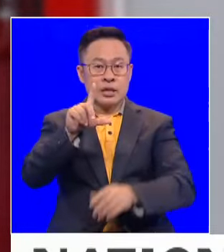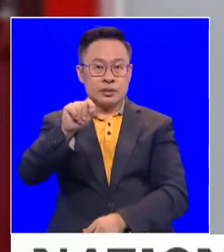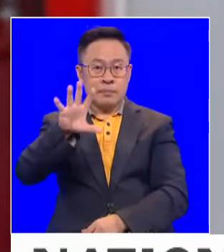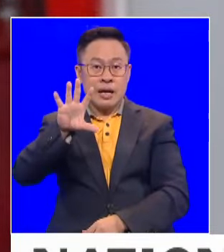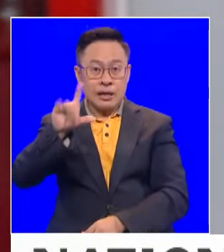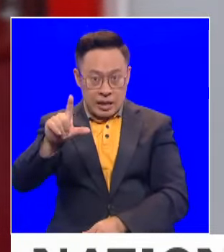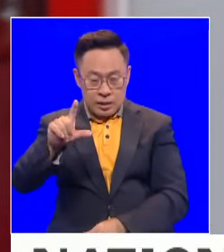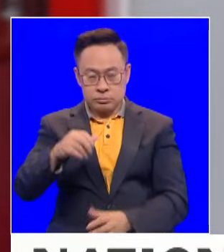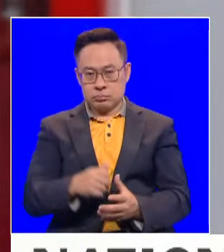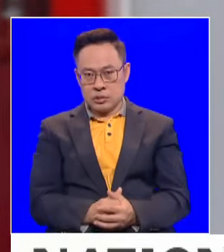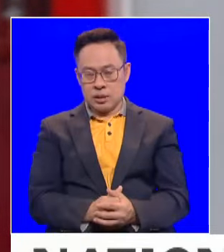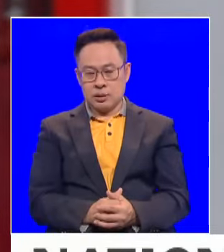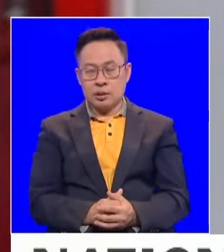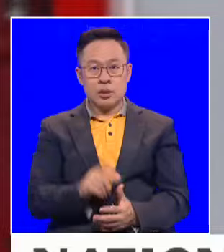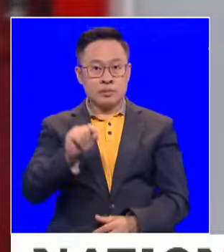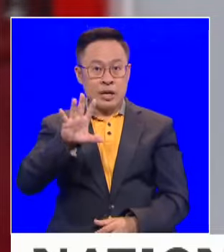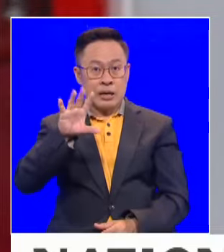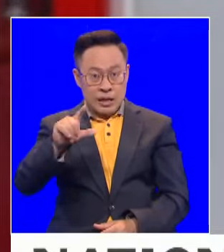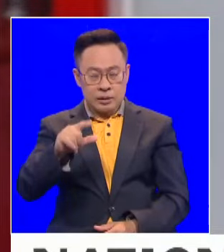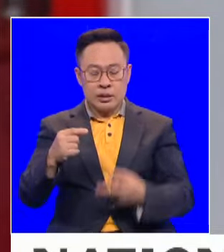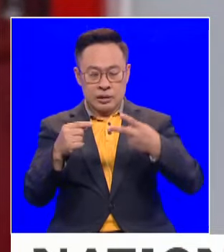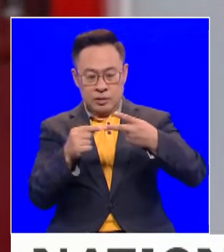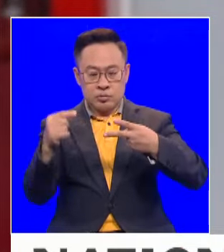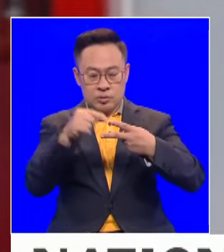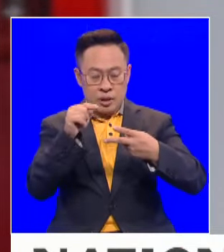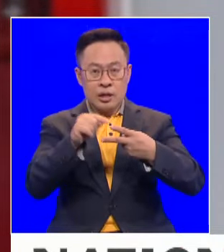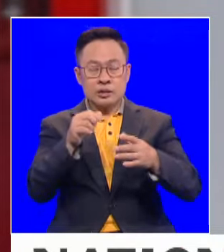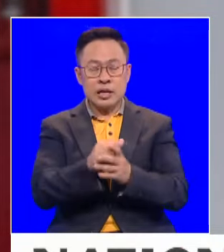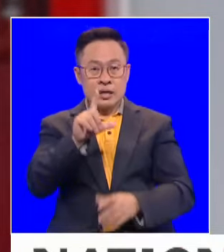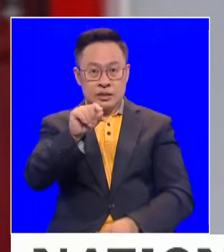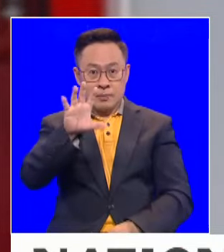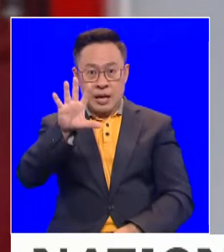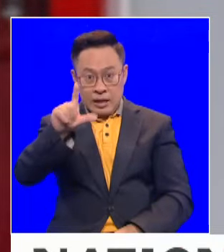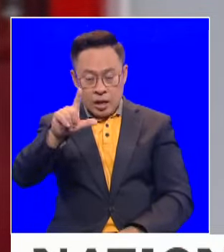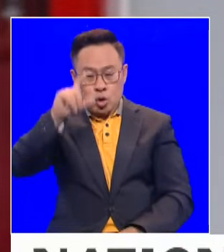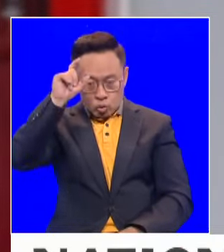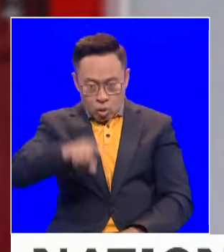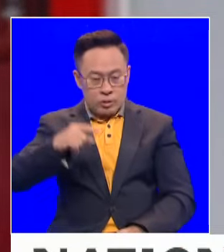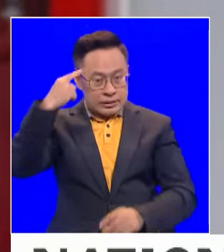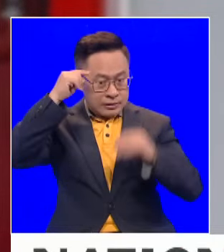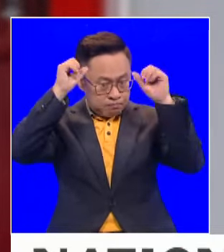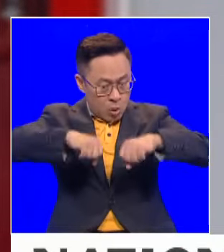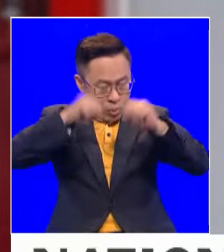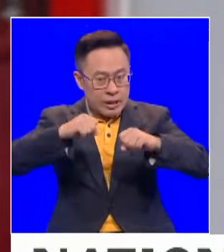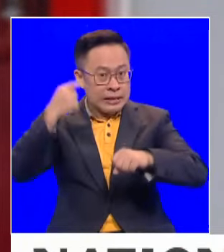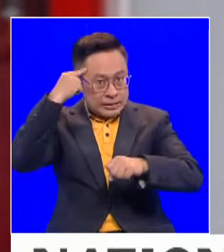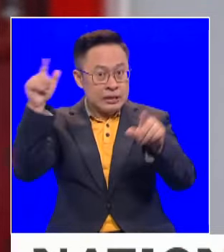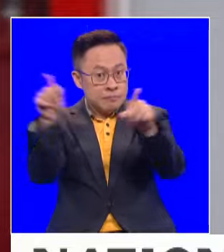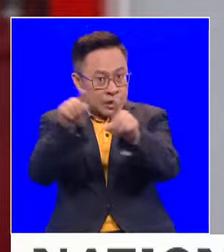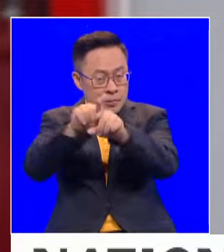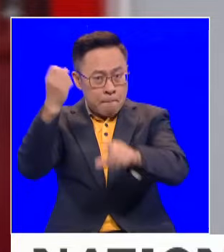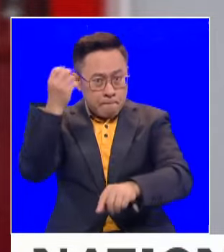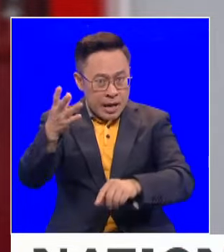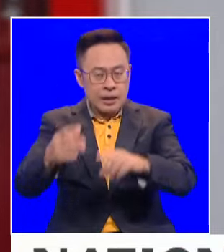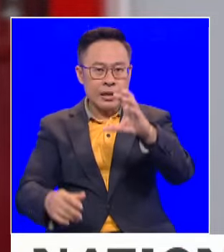พลเอกสวัสดิ์บอกไม่เห็นด้วยกับการถ้าเกิดไม่ใช้บิ majorityคุณอังคนาบอกไม่เห็นด้วยถ้ากลับไป Doublemajorityเพราะอะไร